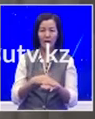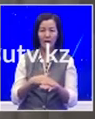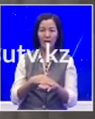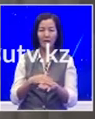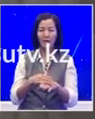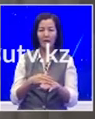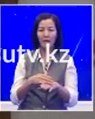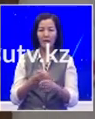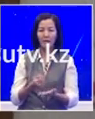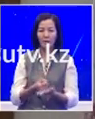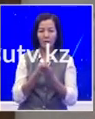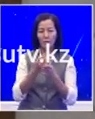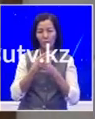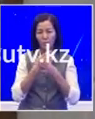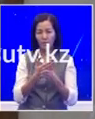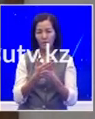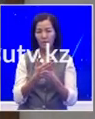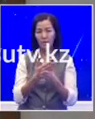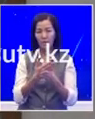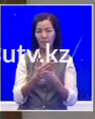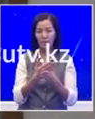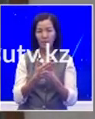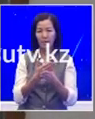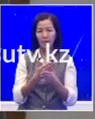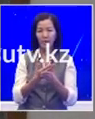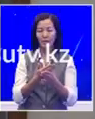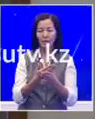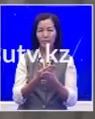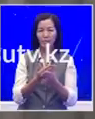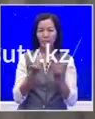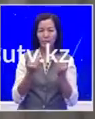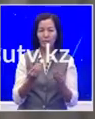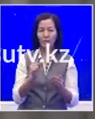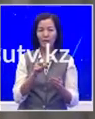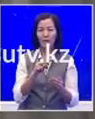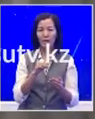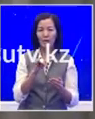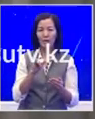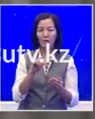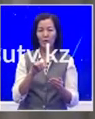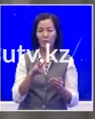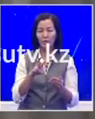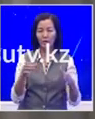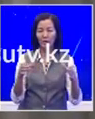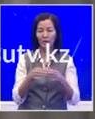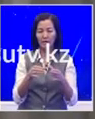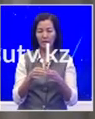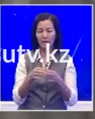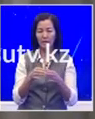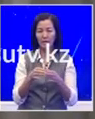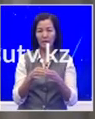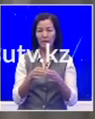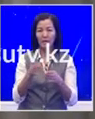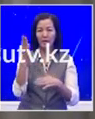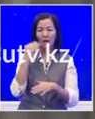демеу жасап, медеу беріп маған. Енді міне Ақжауын оркестрде құдай қаласа, осы